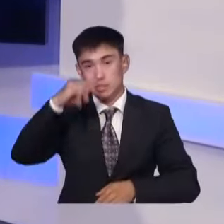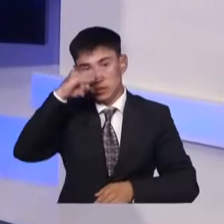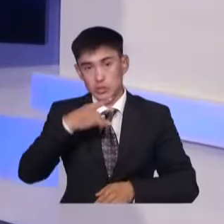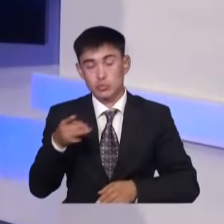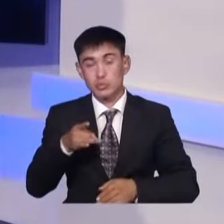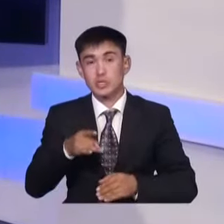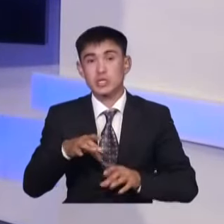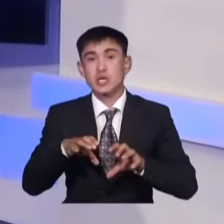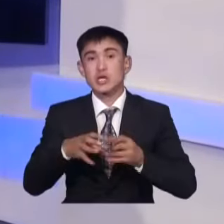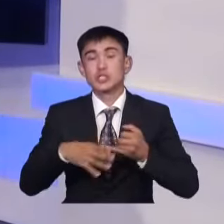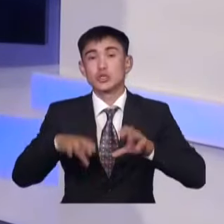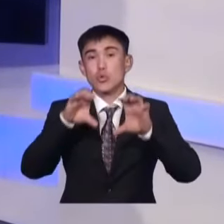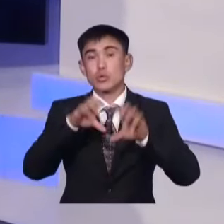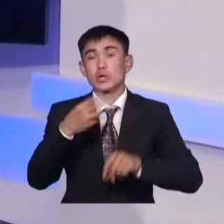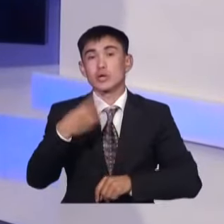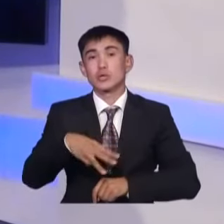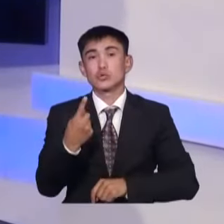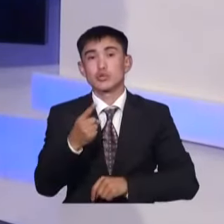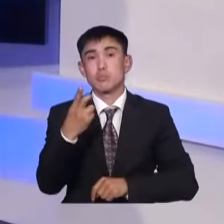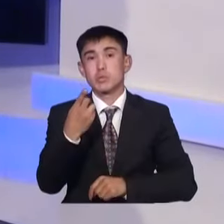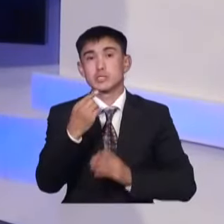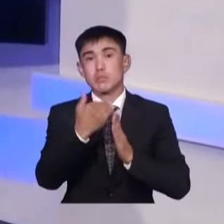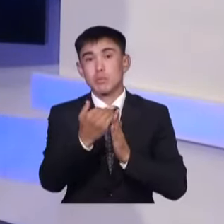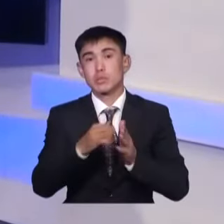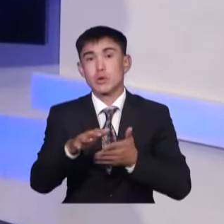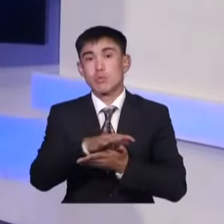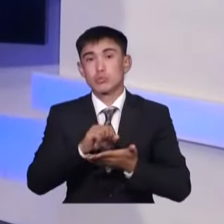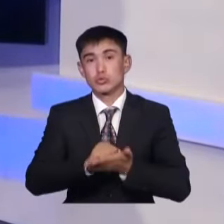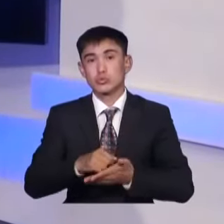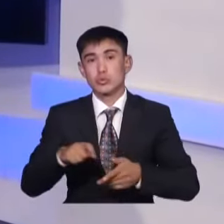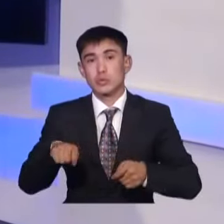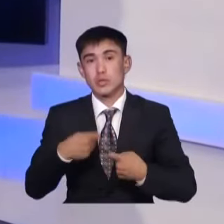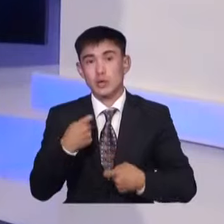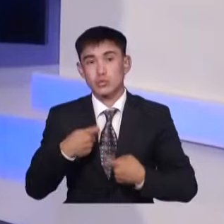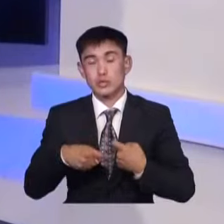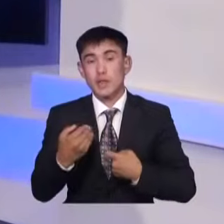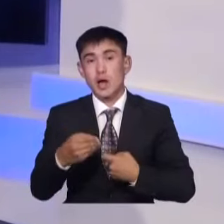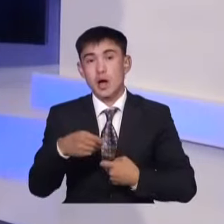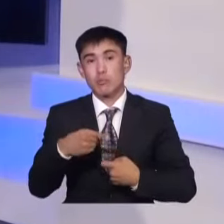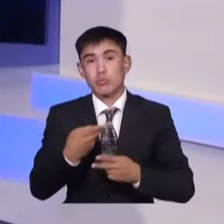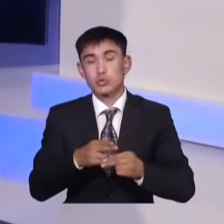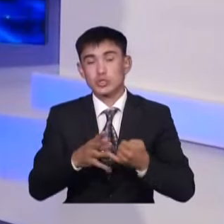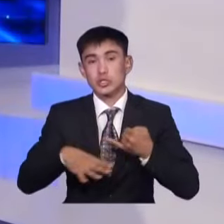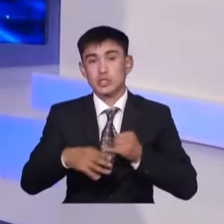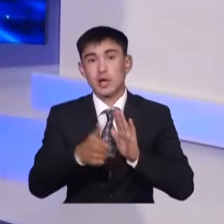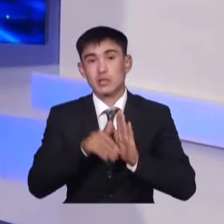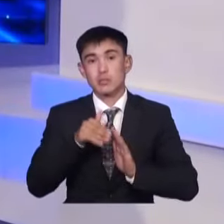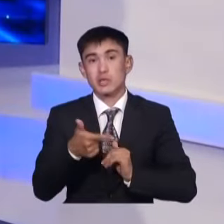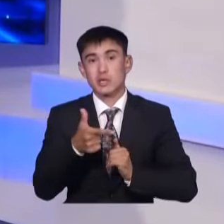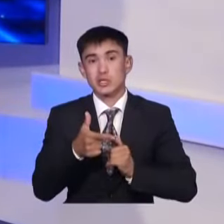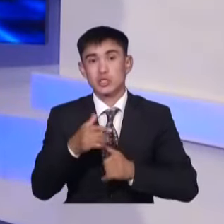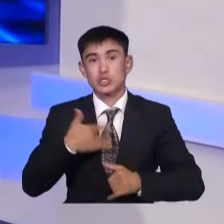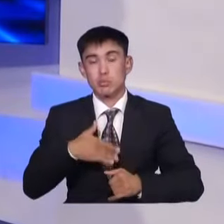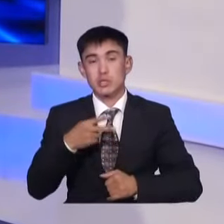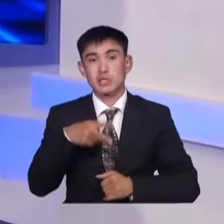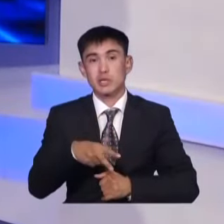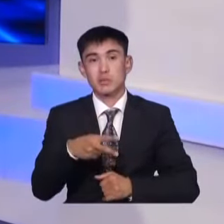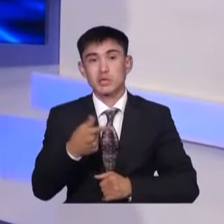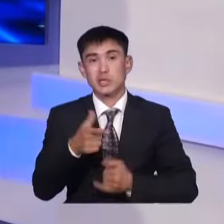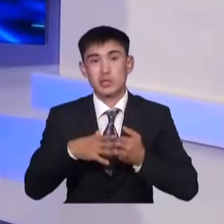Республикасы Жер кодексінің 43-1 бабын бұза отырып берілген. Айта кетейік, аталған жердің 6000 гектары Жамбыл, 2000 гектары